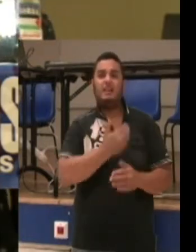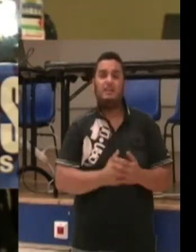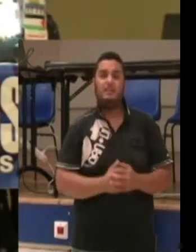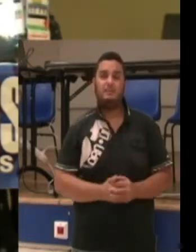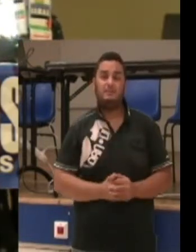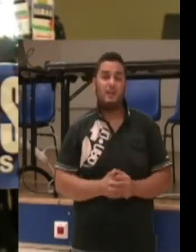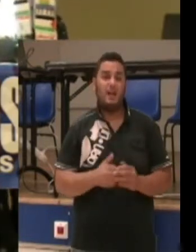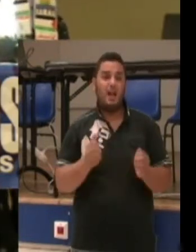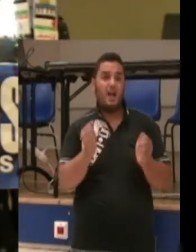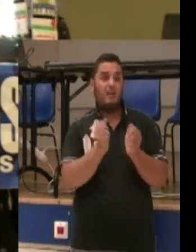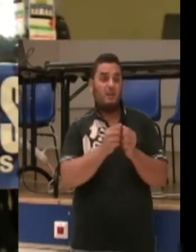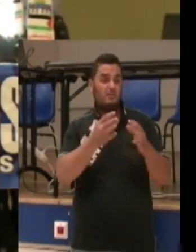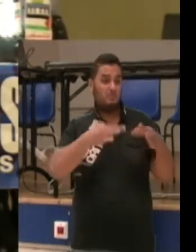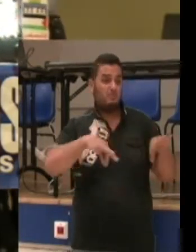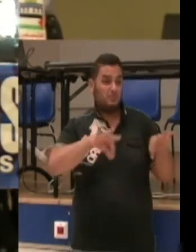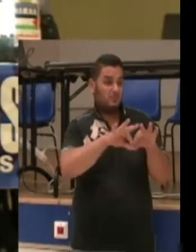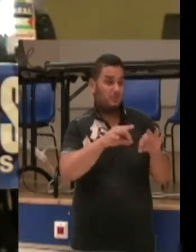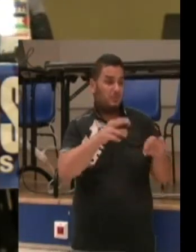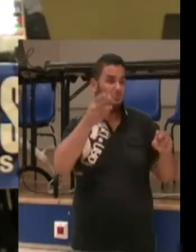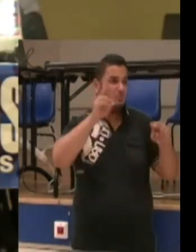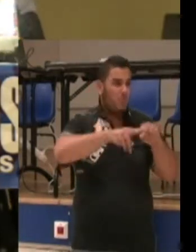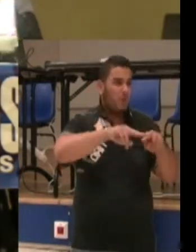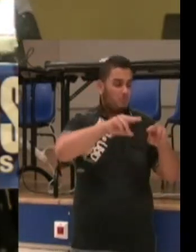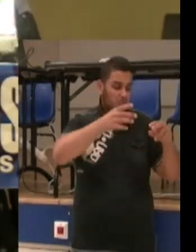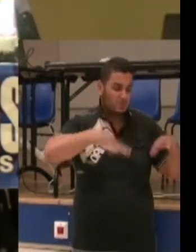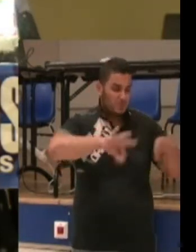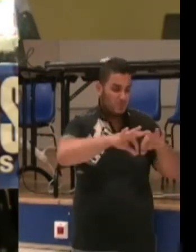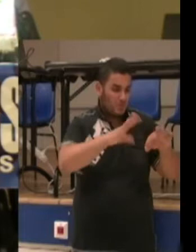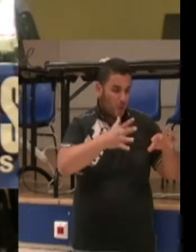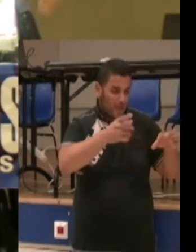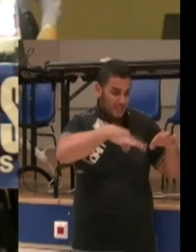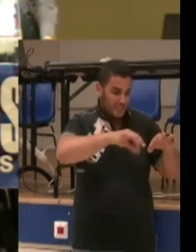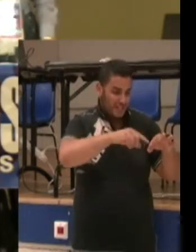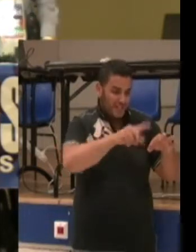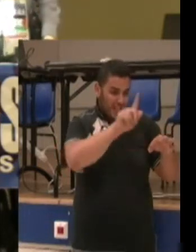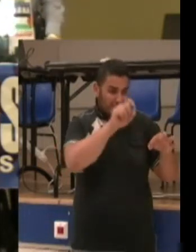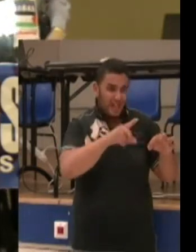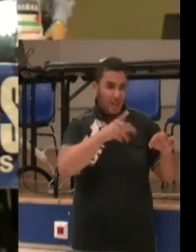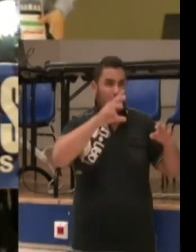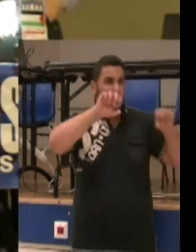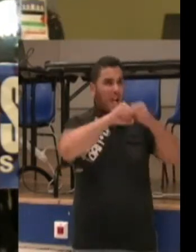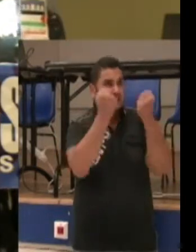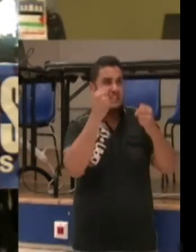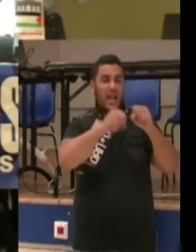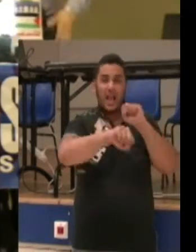territoire rasé, détruit, et c'est à l'image